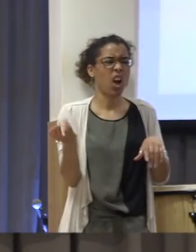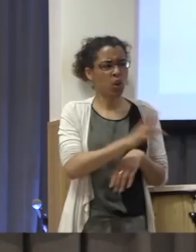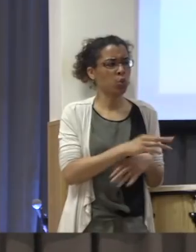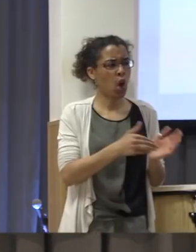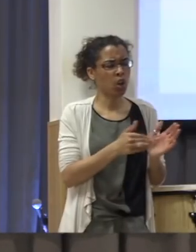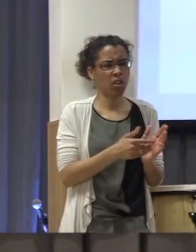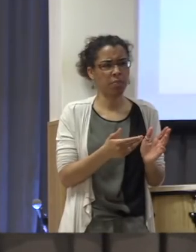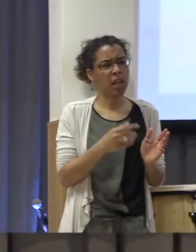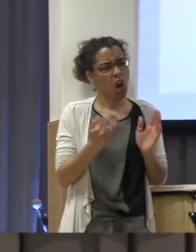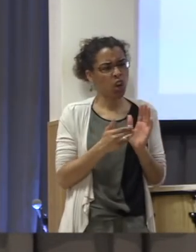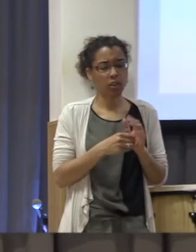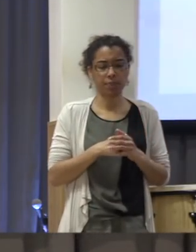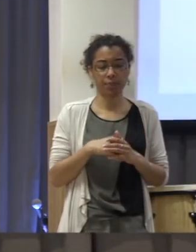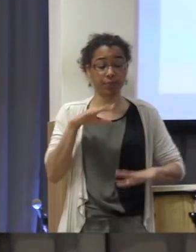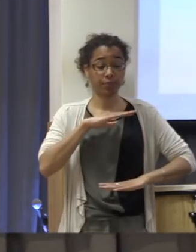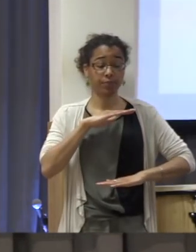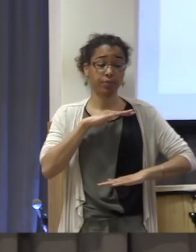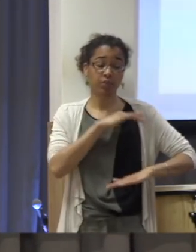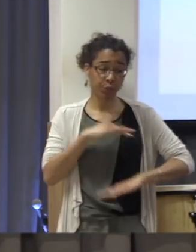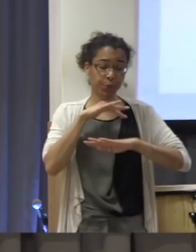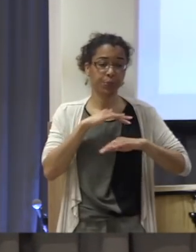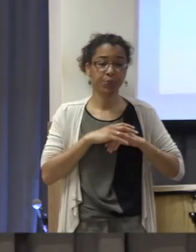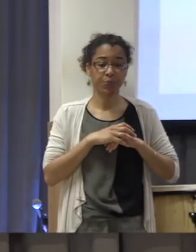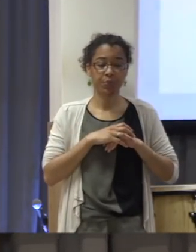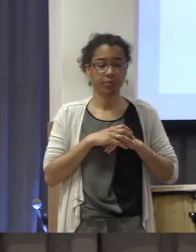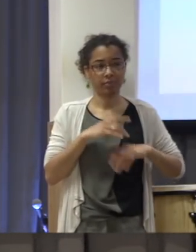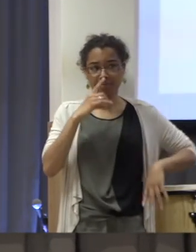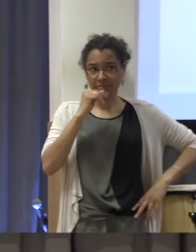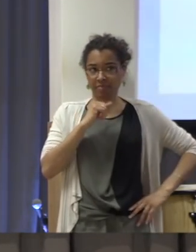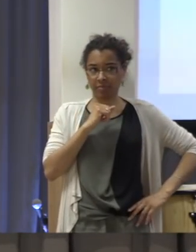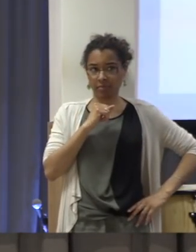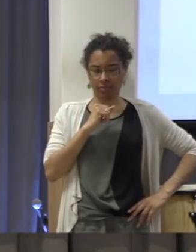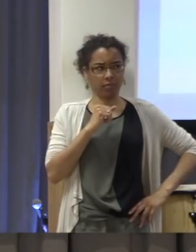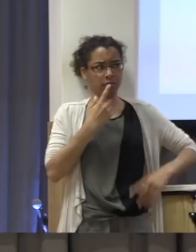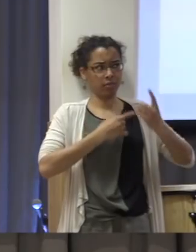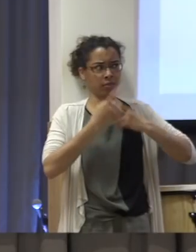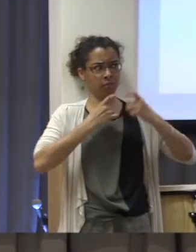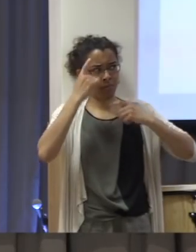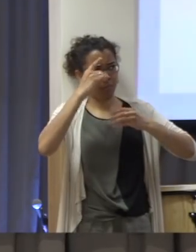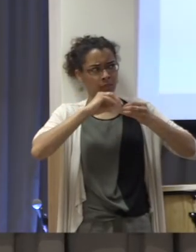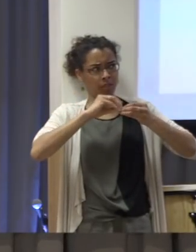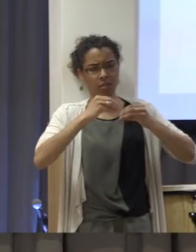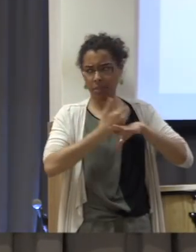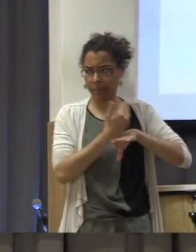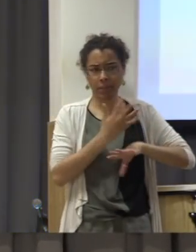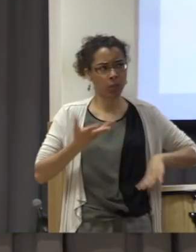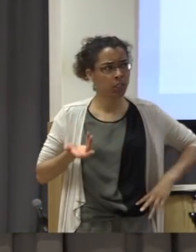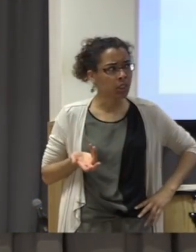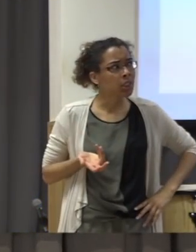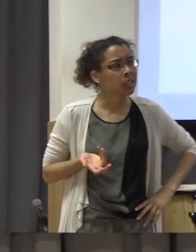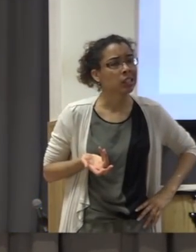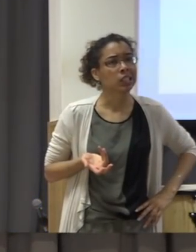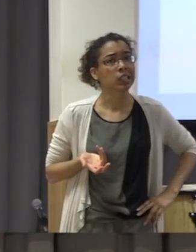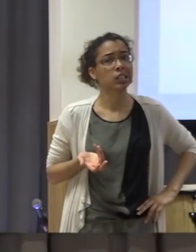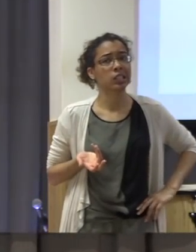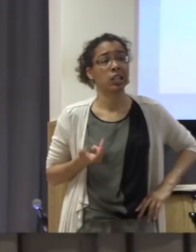médecin dit encore qu'on refasse une autre. Quand c'est comme ça, tu commences à te poser des questions. Hein. Qu'est-ce qui se passe?